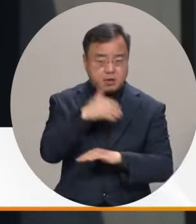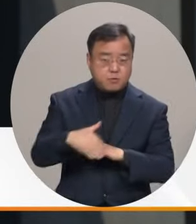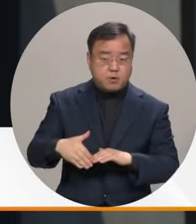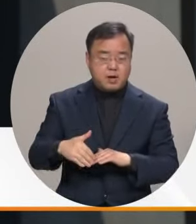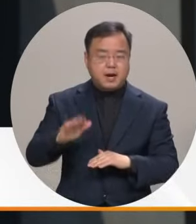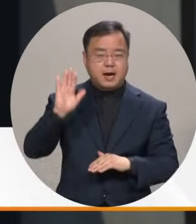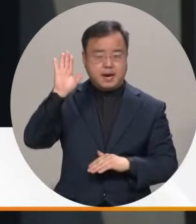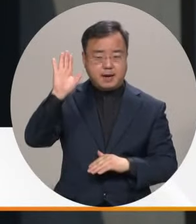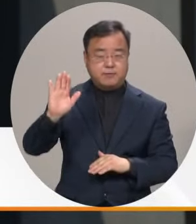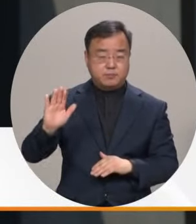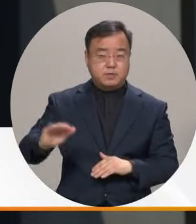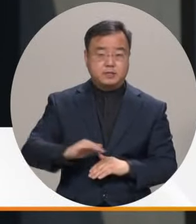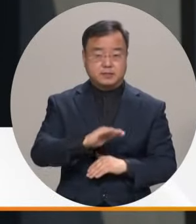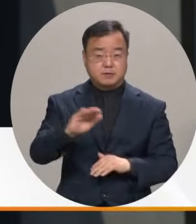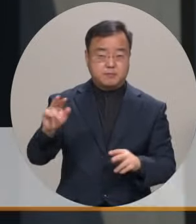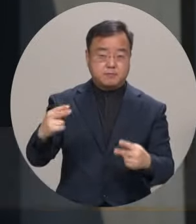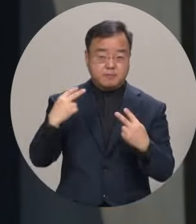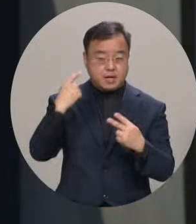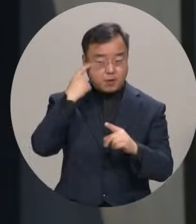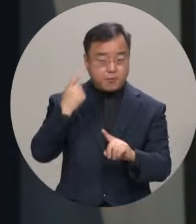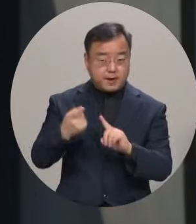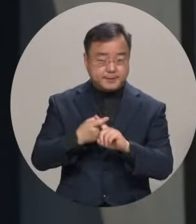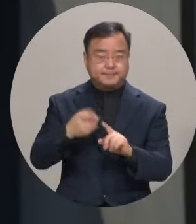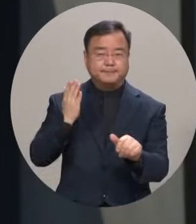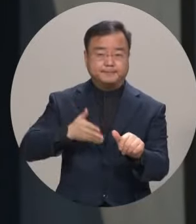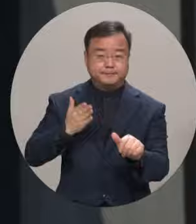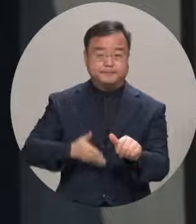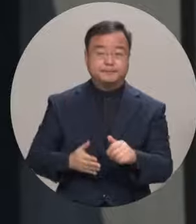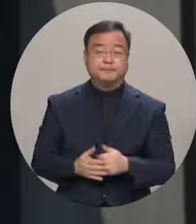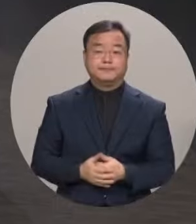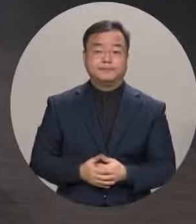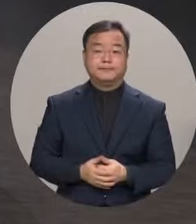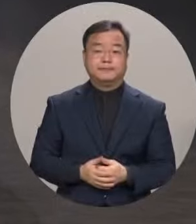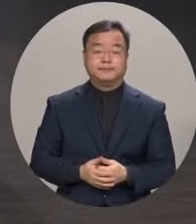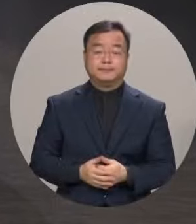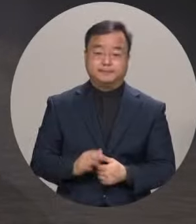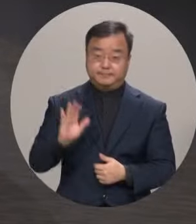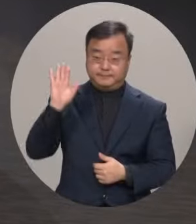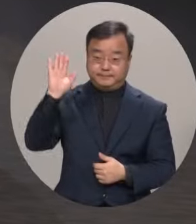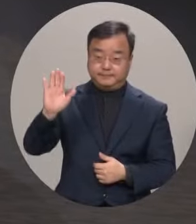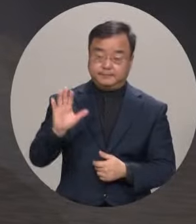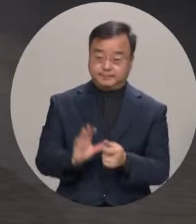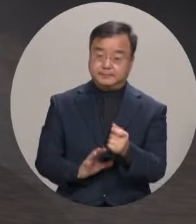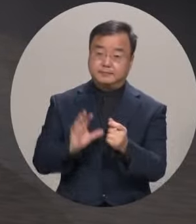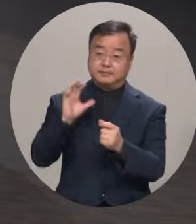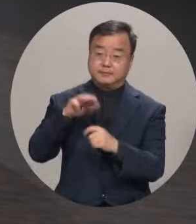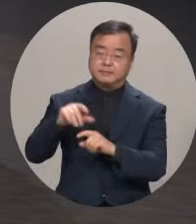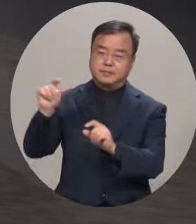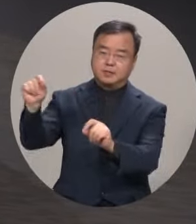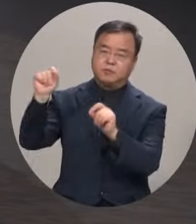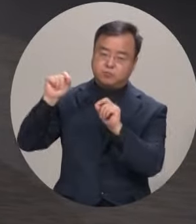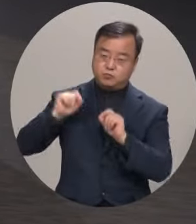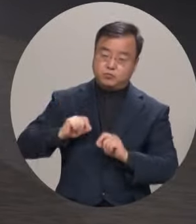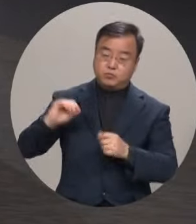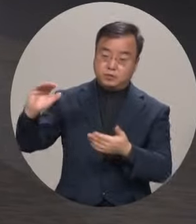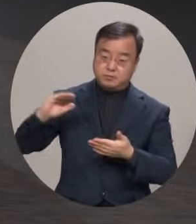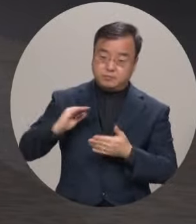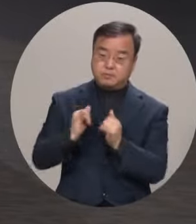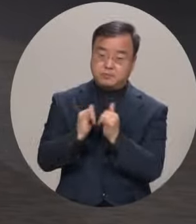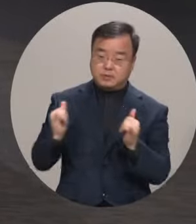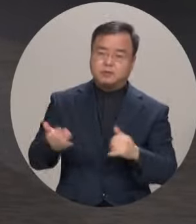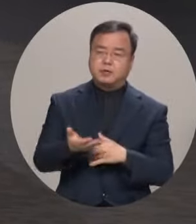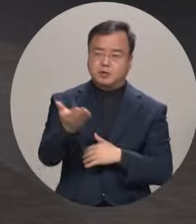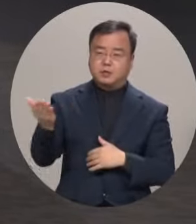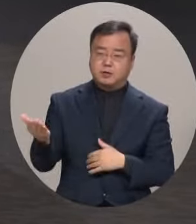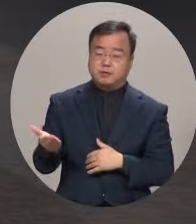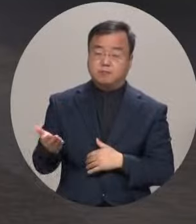2030 자문단의 많은 관심 부탁드립니다네 앞으로이 지구를 물려받게 될 세대입니다이 청년들의